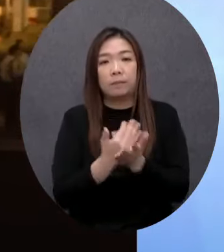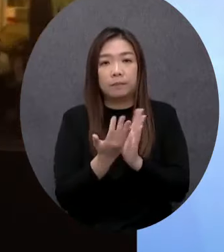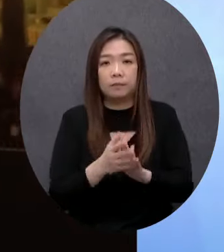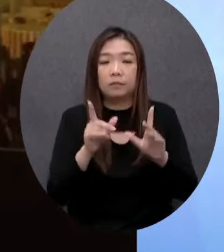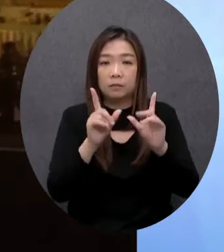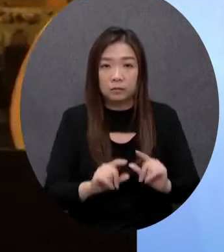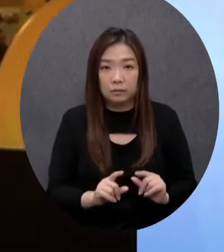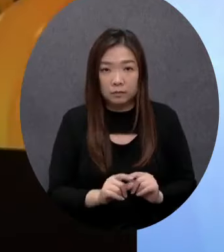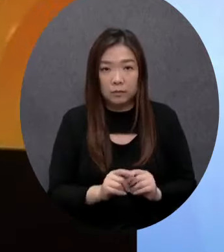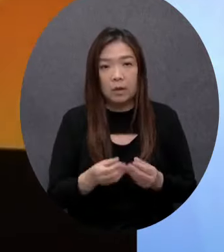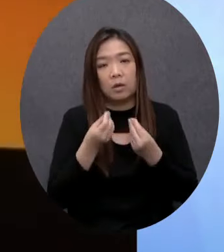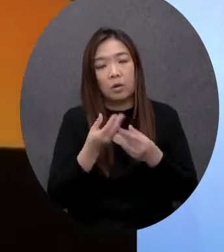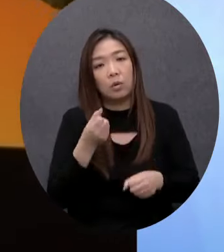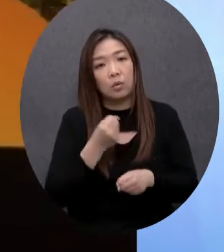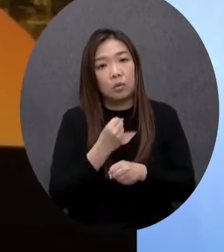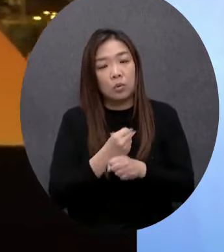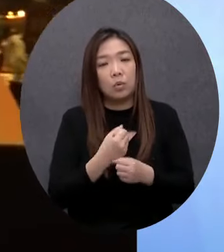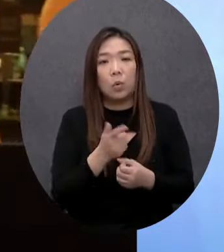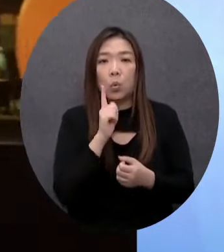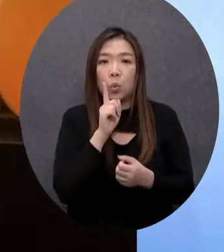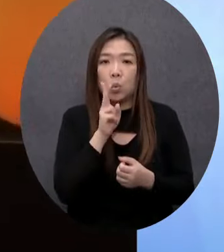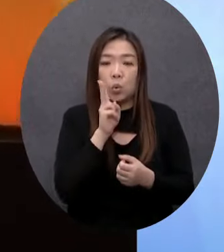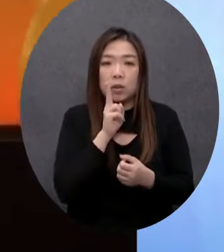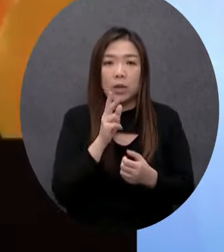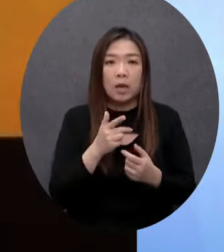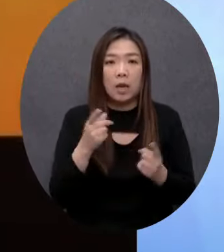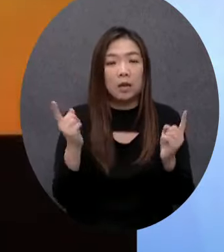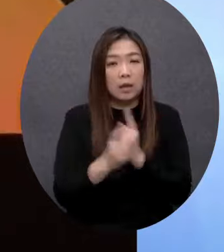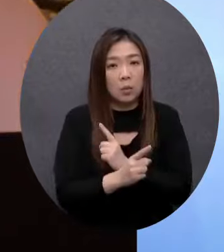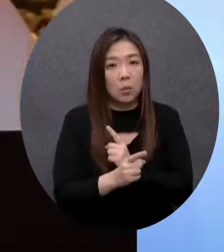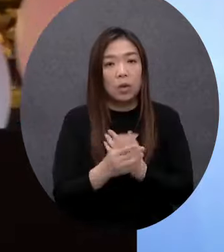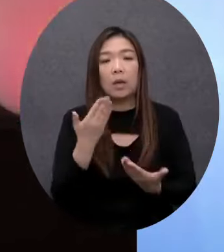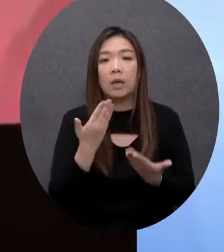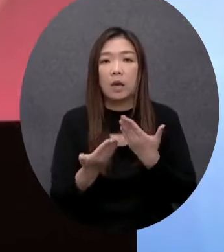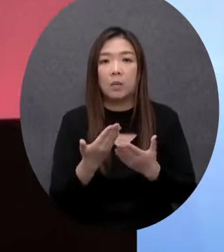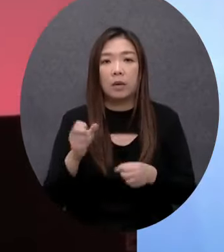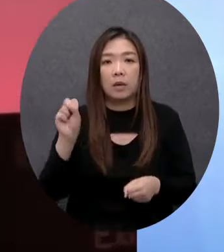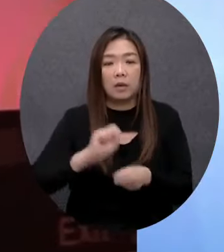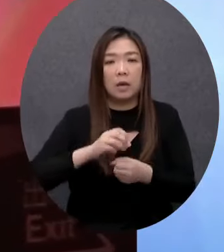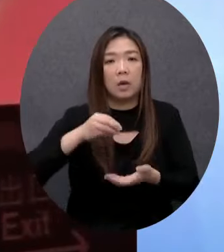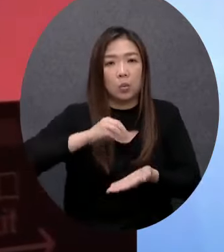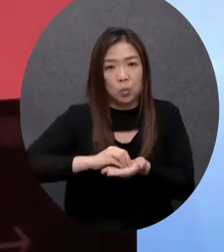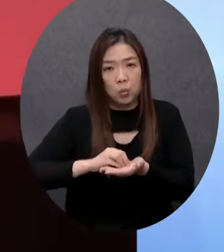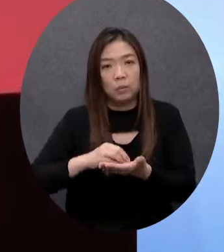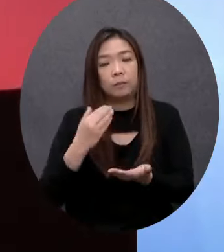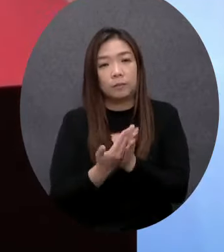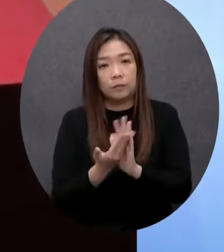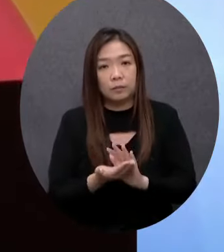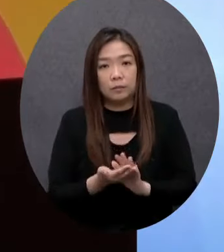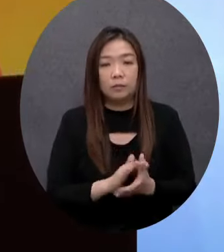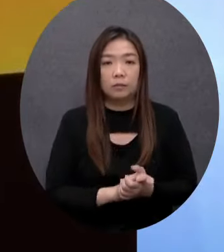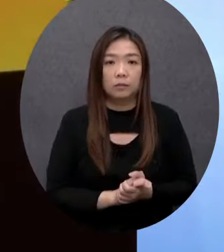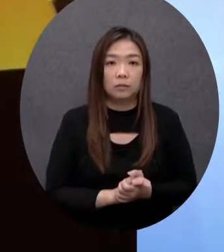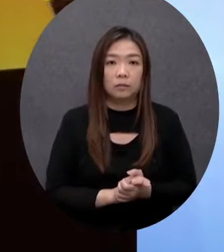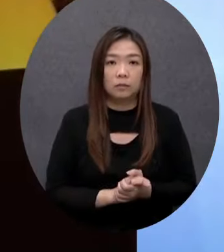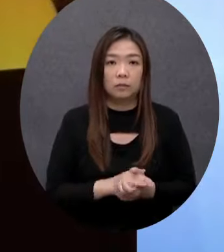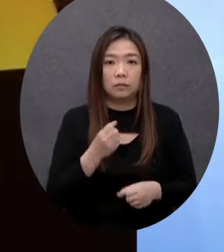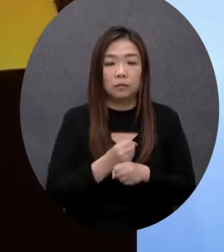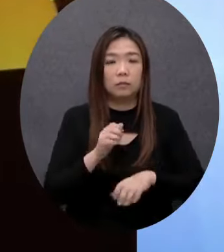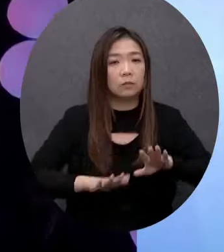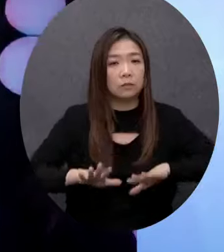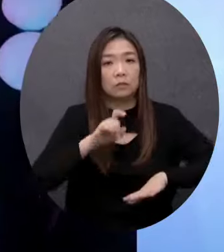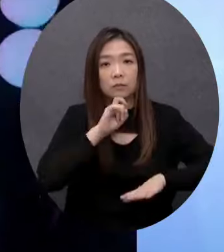出適當嘅，譬如可能更換啦。係啦，或者係再加固啦，咁呢啲我哋都係有處理過